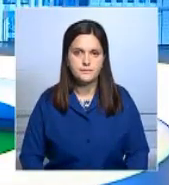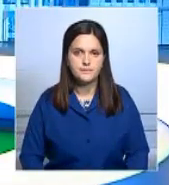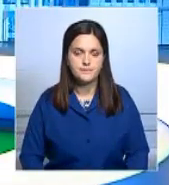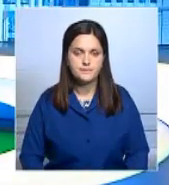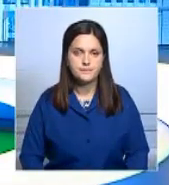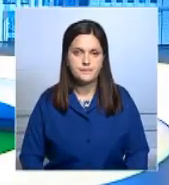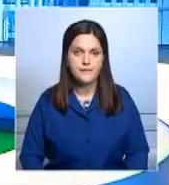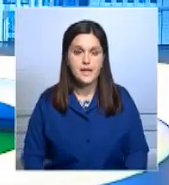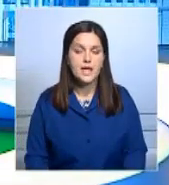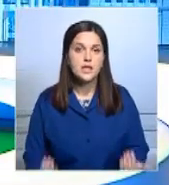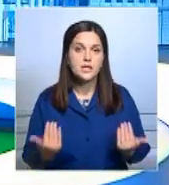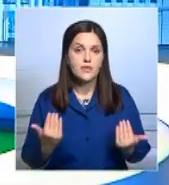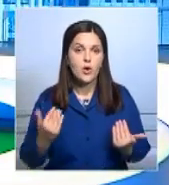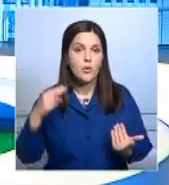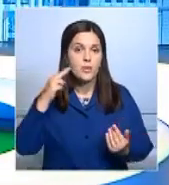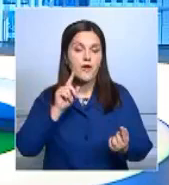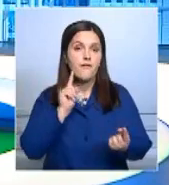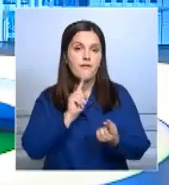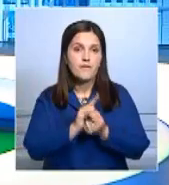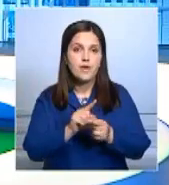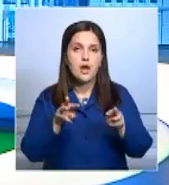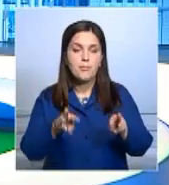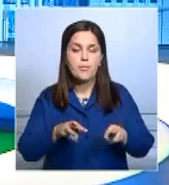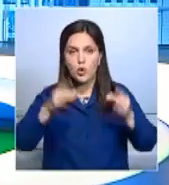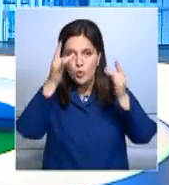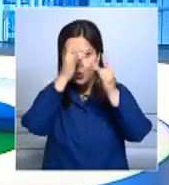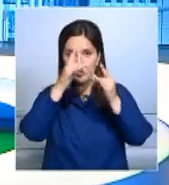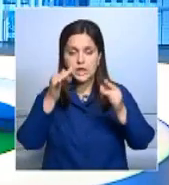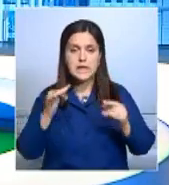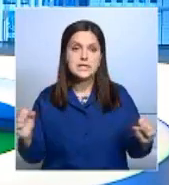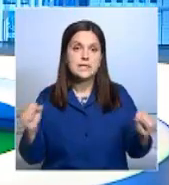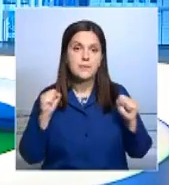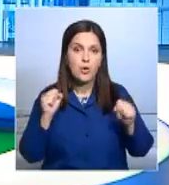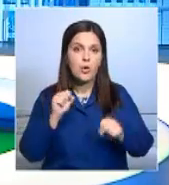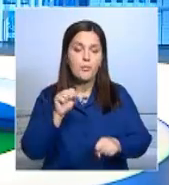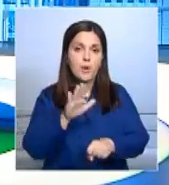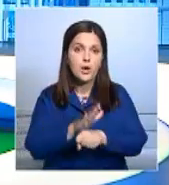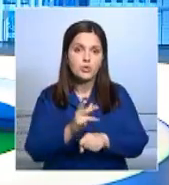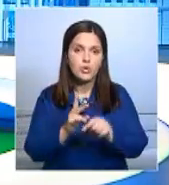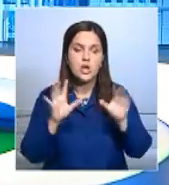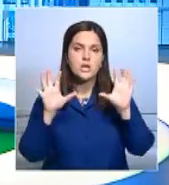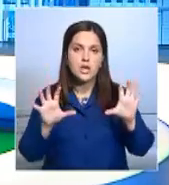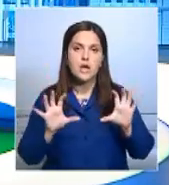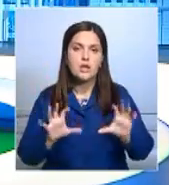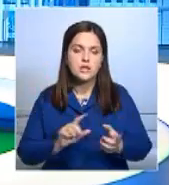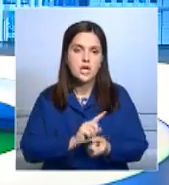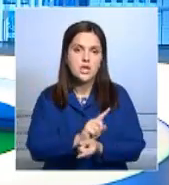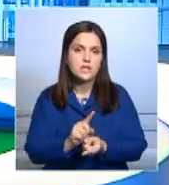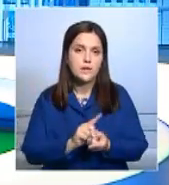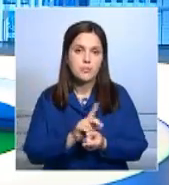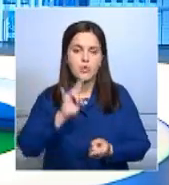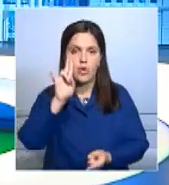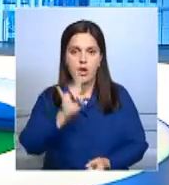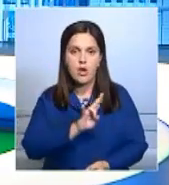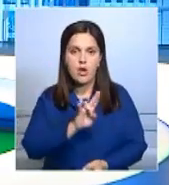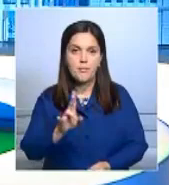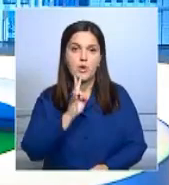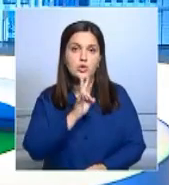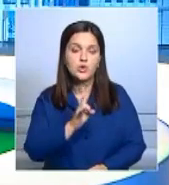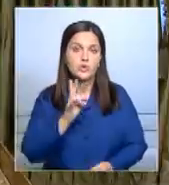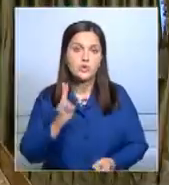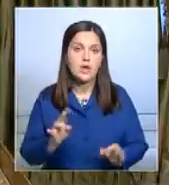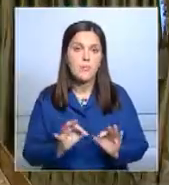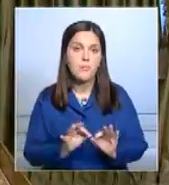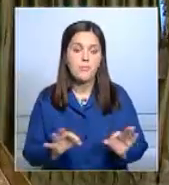И сегодня же президент встретился с министром культуры и спорта и поручил усовершенствовать законодательство в сфере религии.